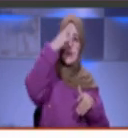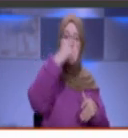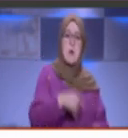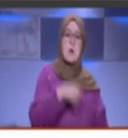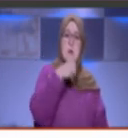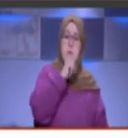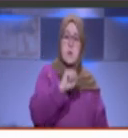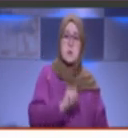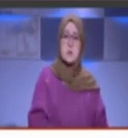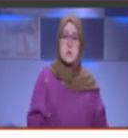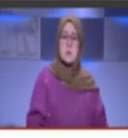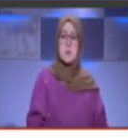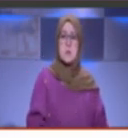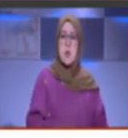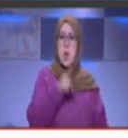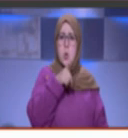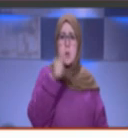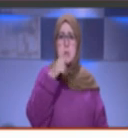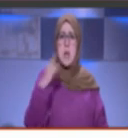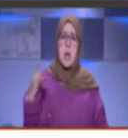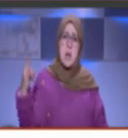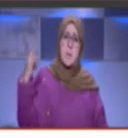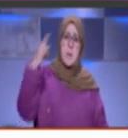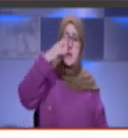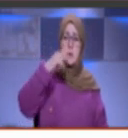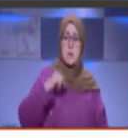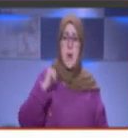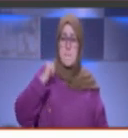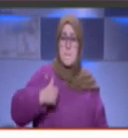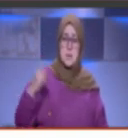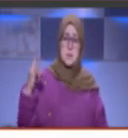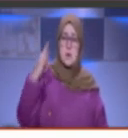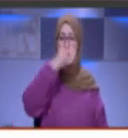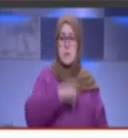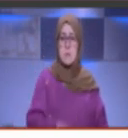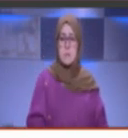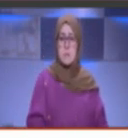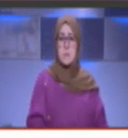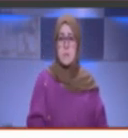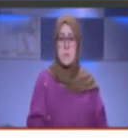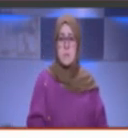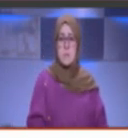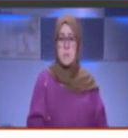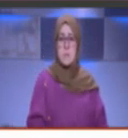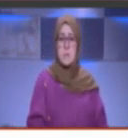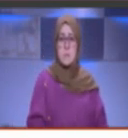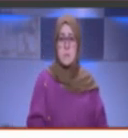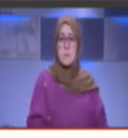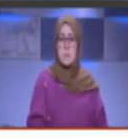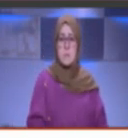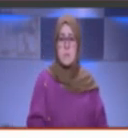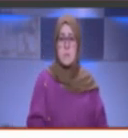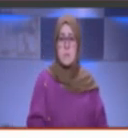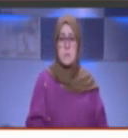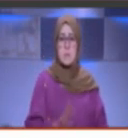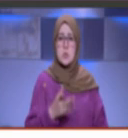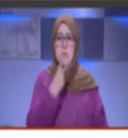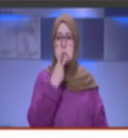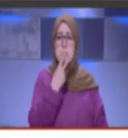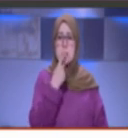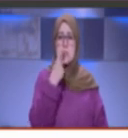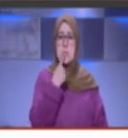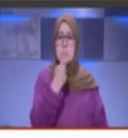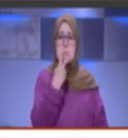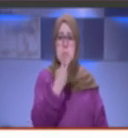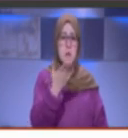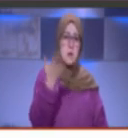أن هذه حاملات الطائرات قد تم تجديدها منذ حوالي عامين،